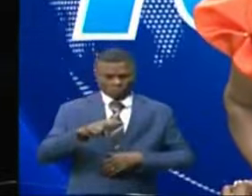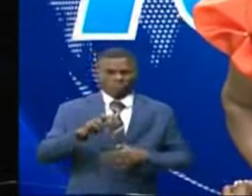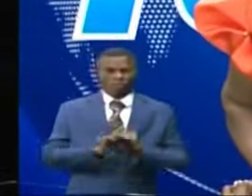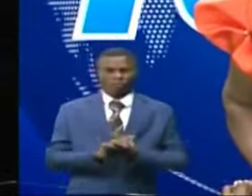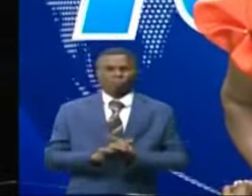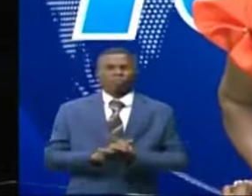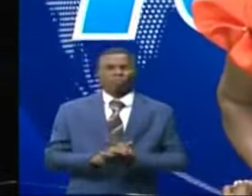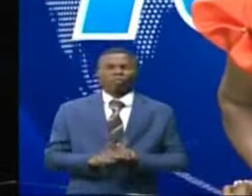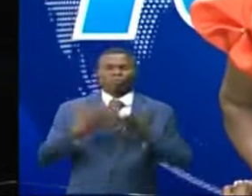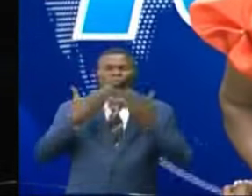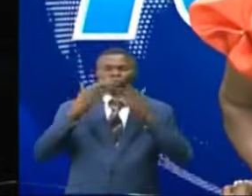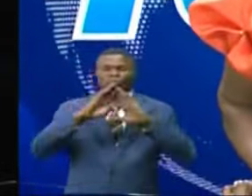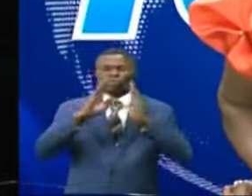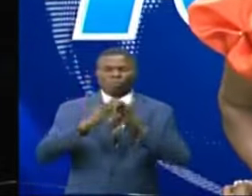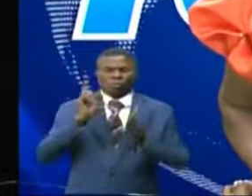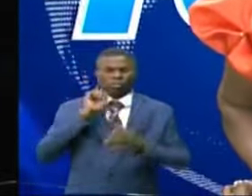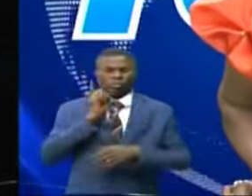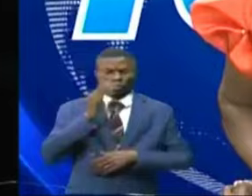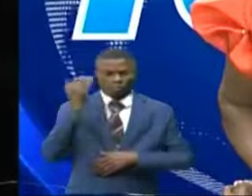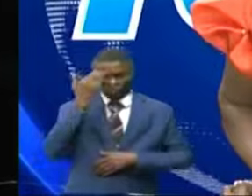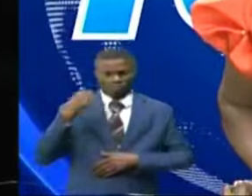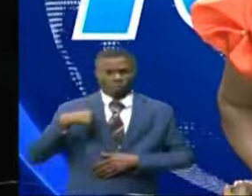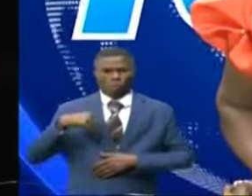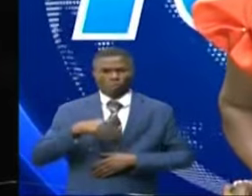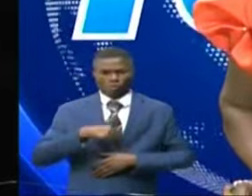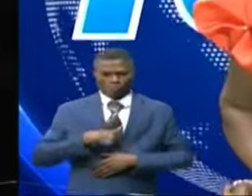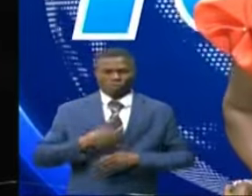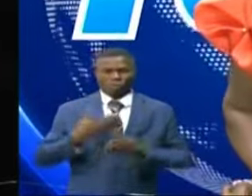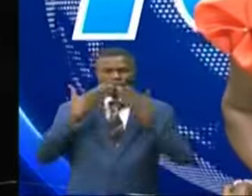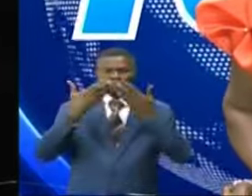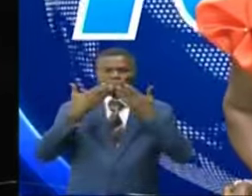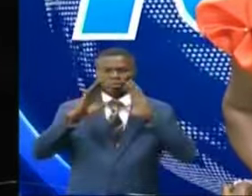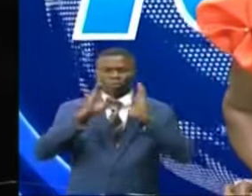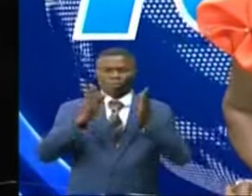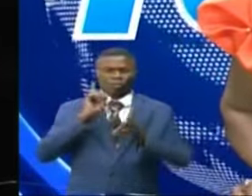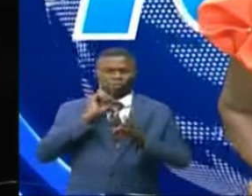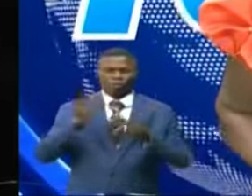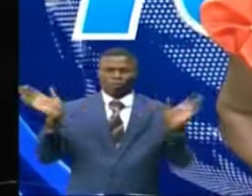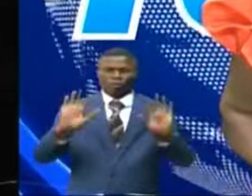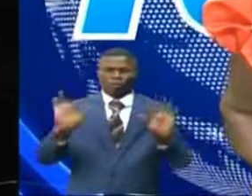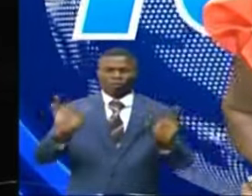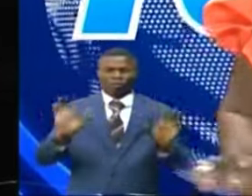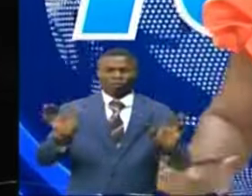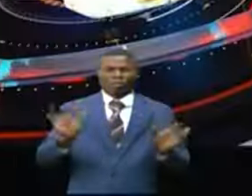retrouvez Sandra Nyangui pour la suite de l'actualité. D'ici là, portez-vous bien et au revoir.